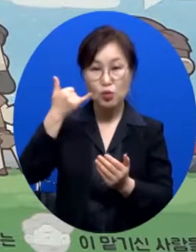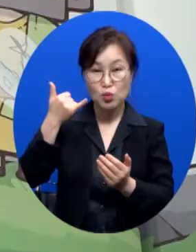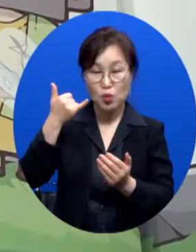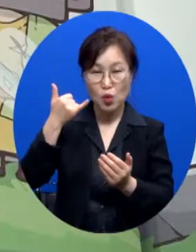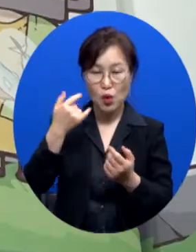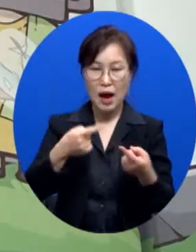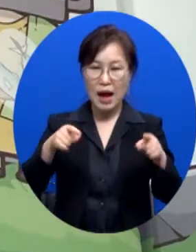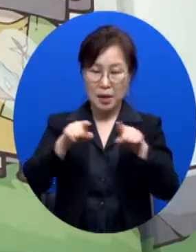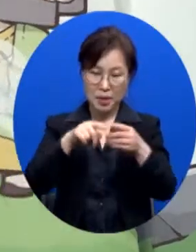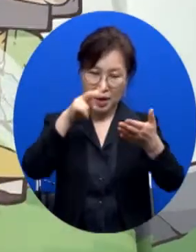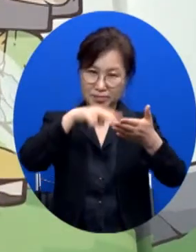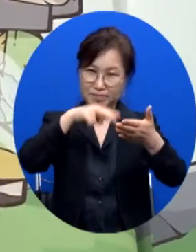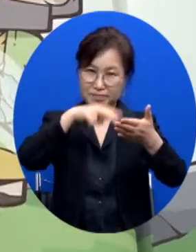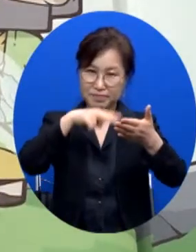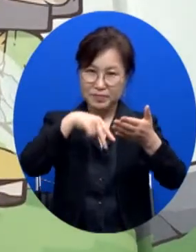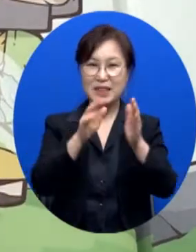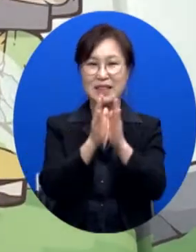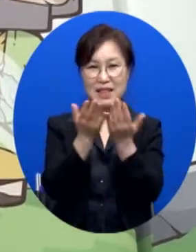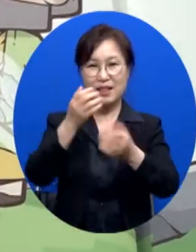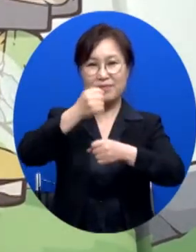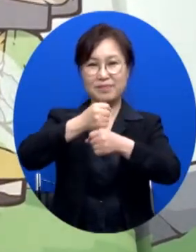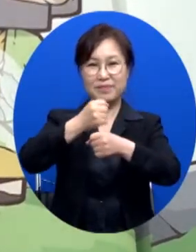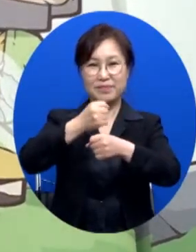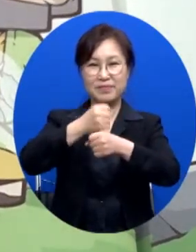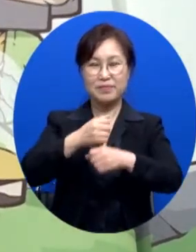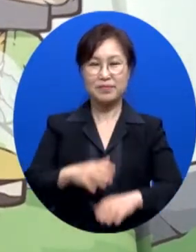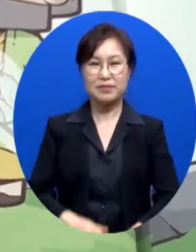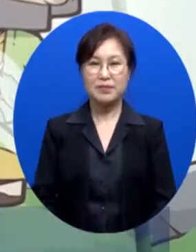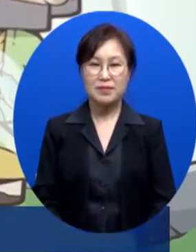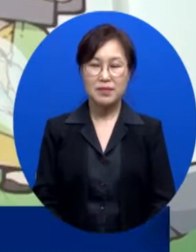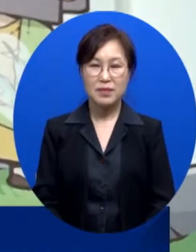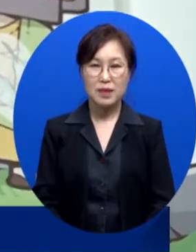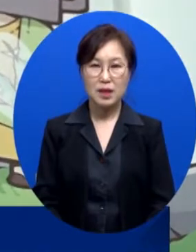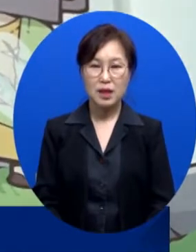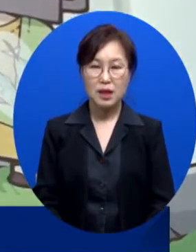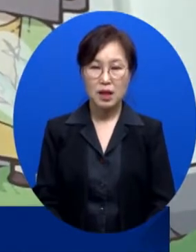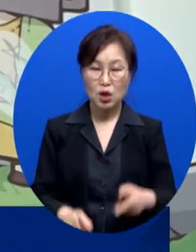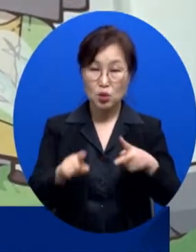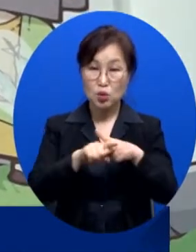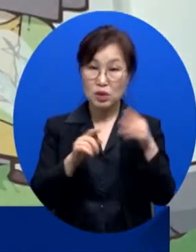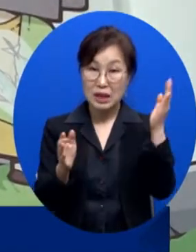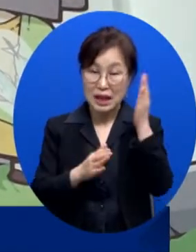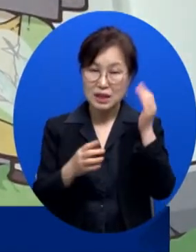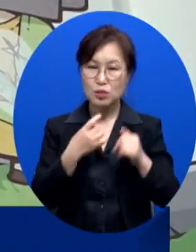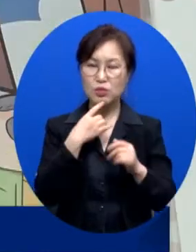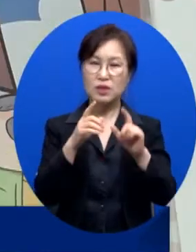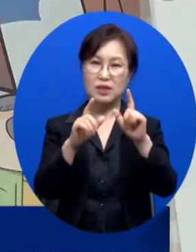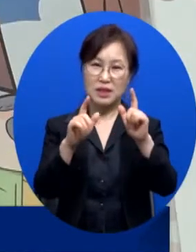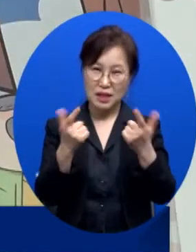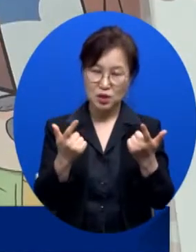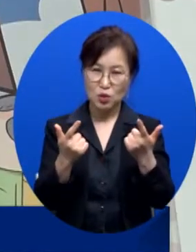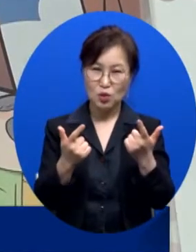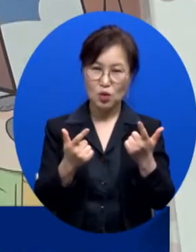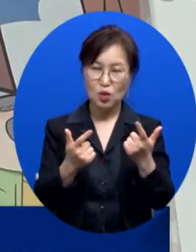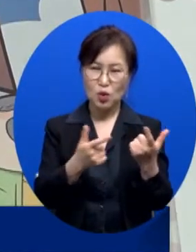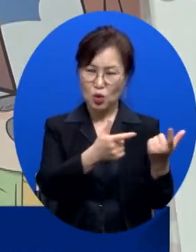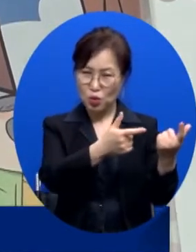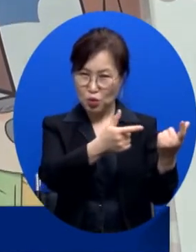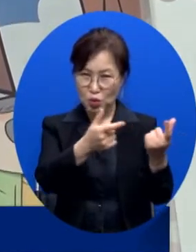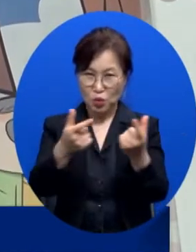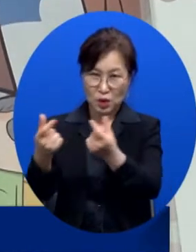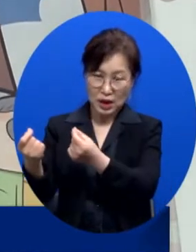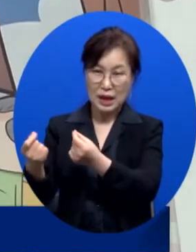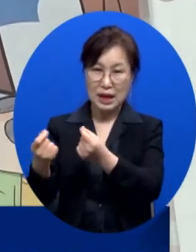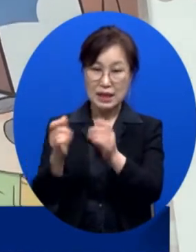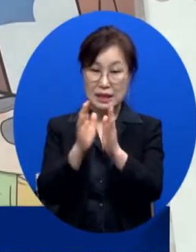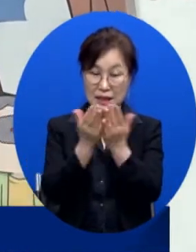수 있는 공과교재를 구현한 겁니다. 순위 다음 세대 초등학교 세대만 아니라 모든 세대가 같이